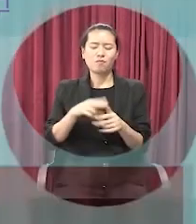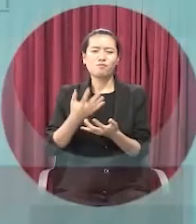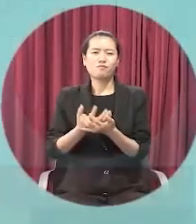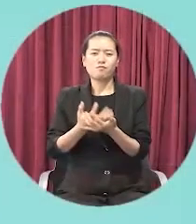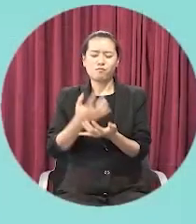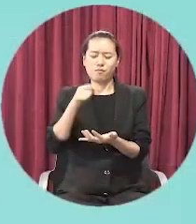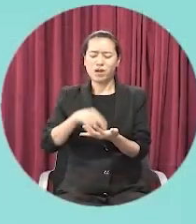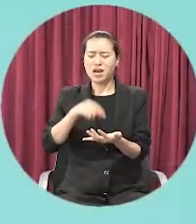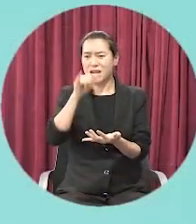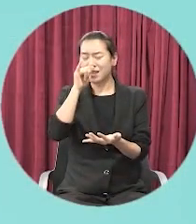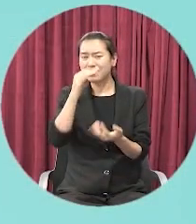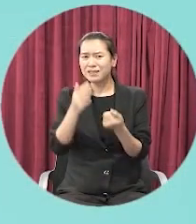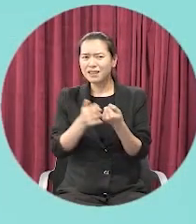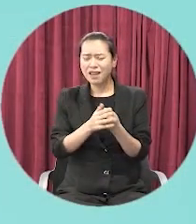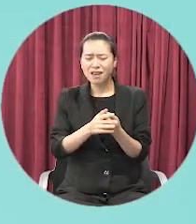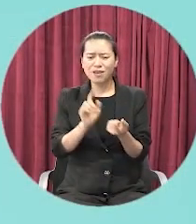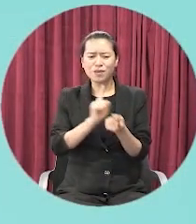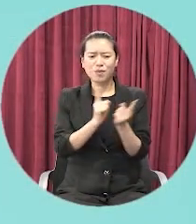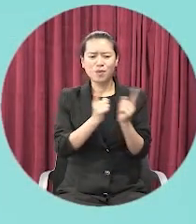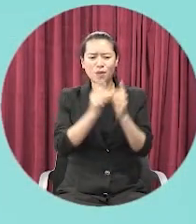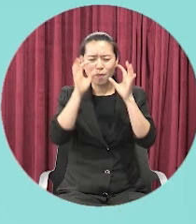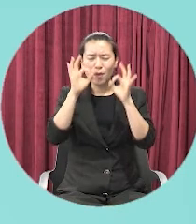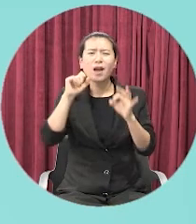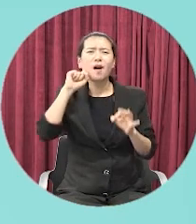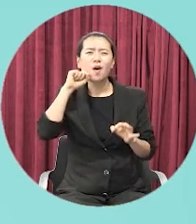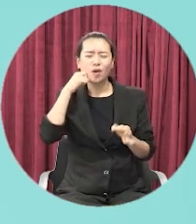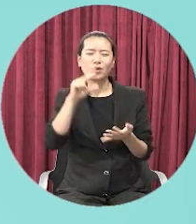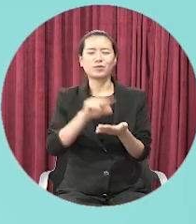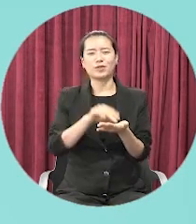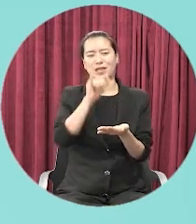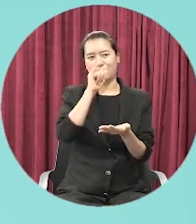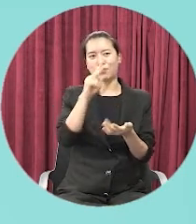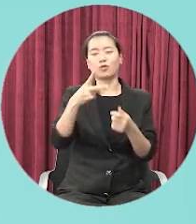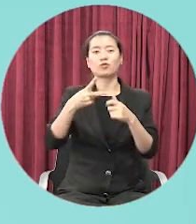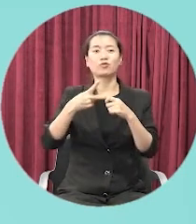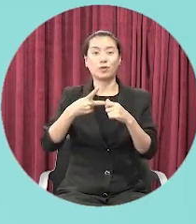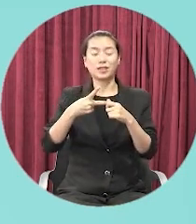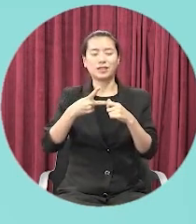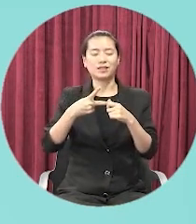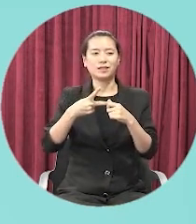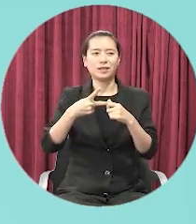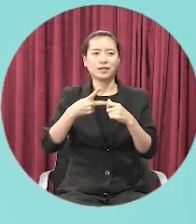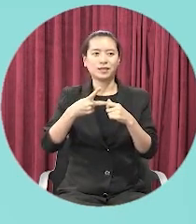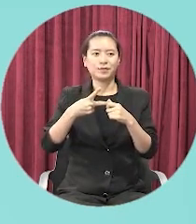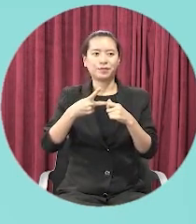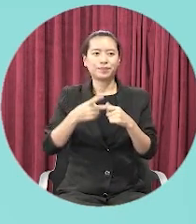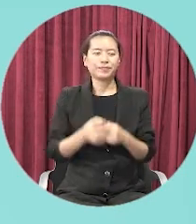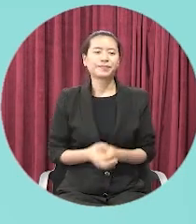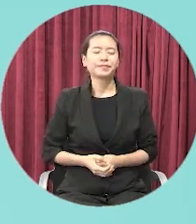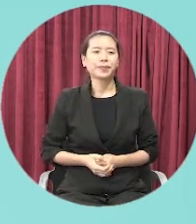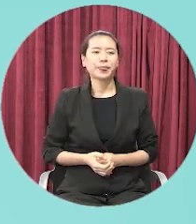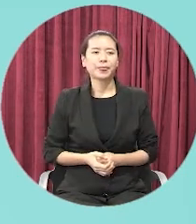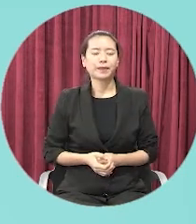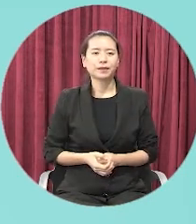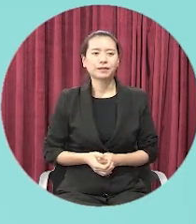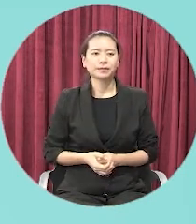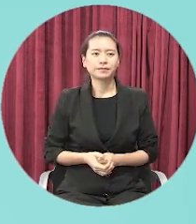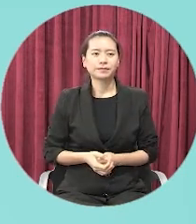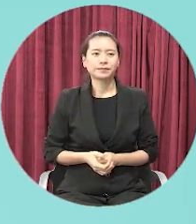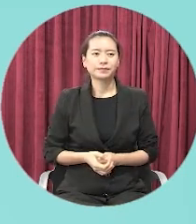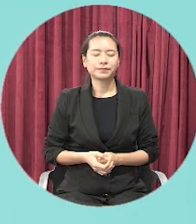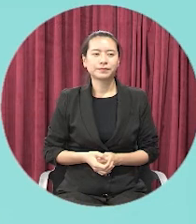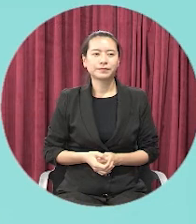연계하기 어렵다 뭐 이런 문제가 하나 있구요 아 또 추 두 번째로 중요한 그 9분은 뭐냐면 하나는